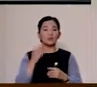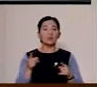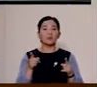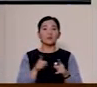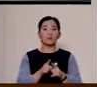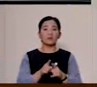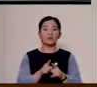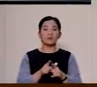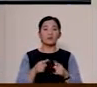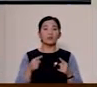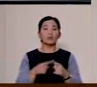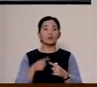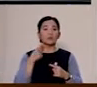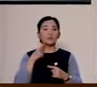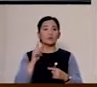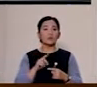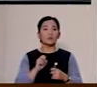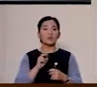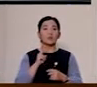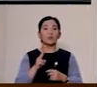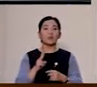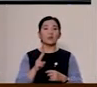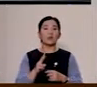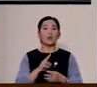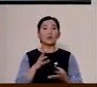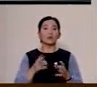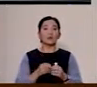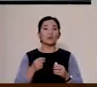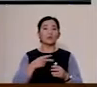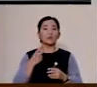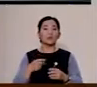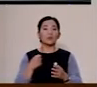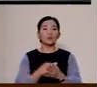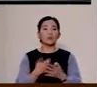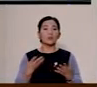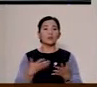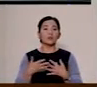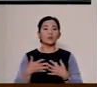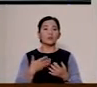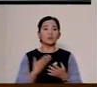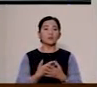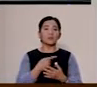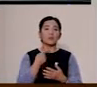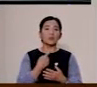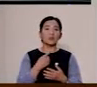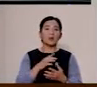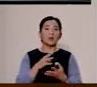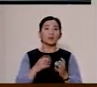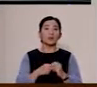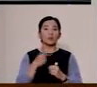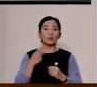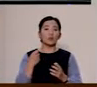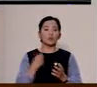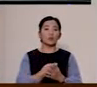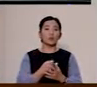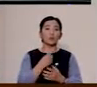также точно знать, как округлять до каких-то разрядов. Там, например, сказано округлить до